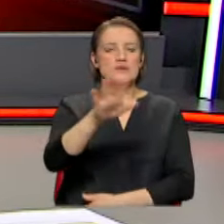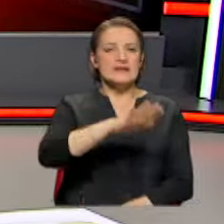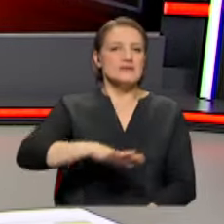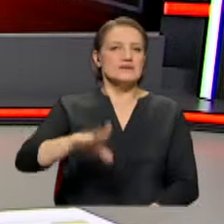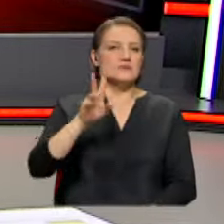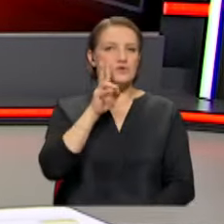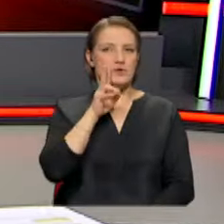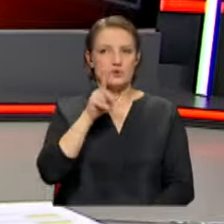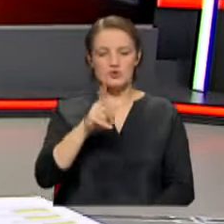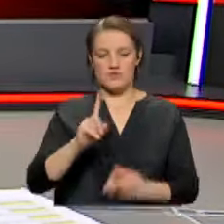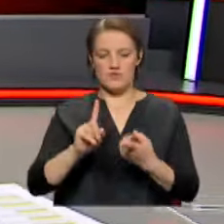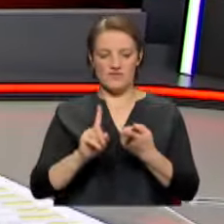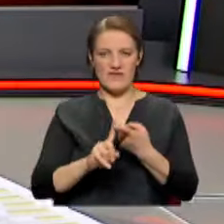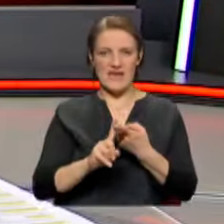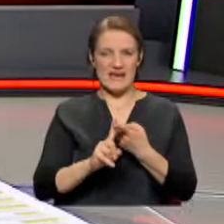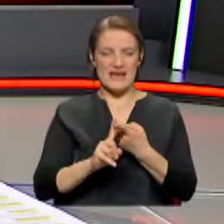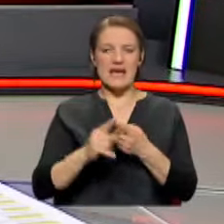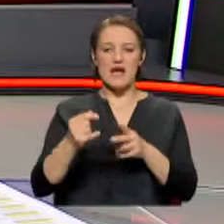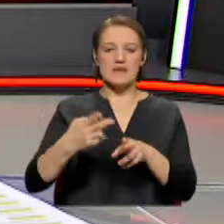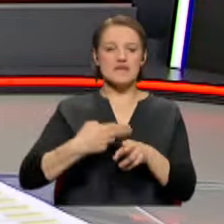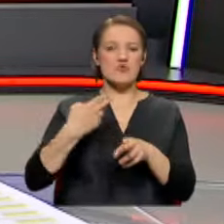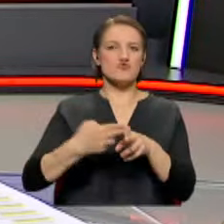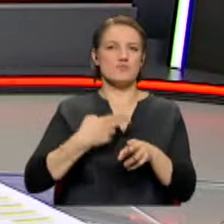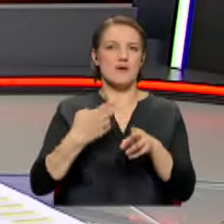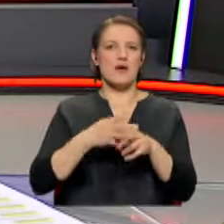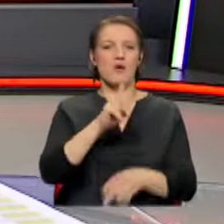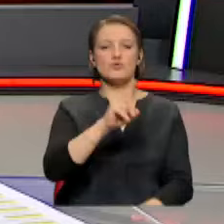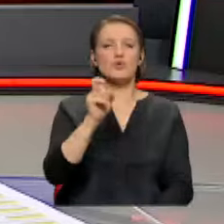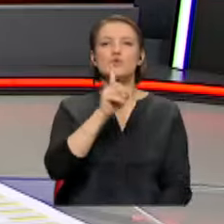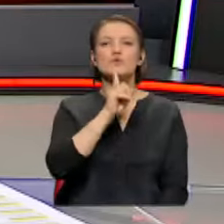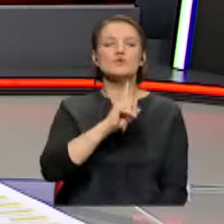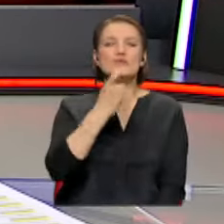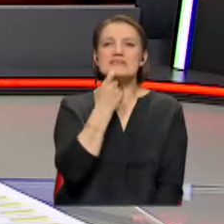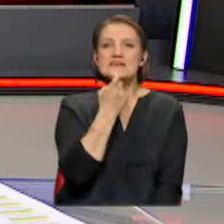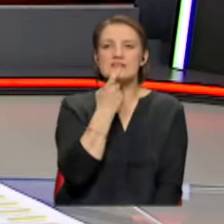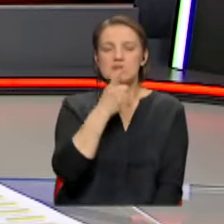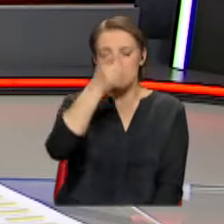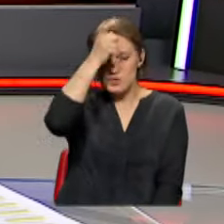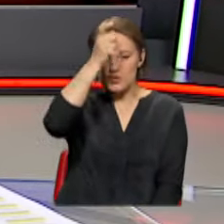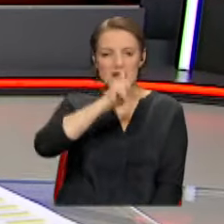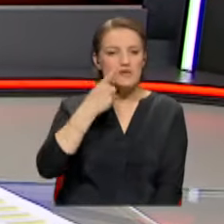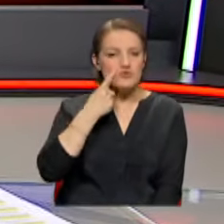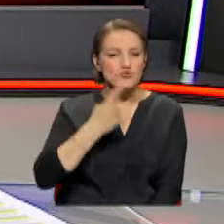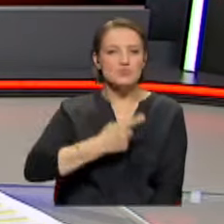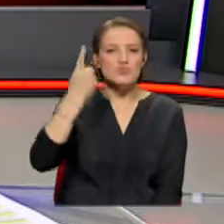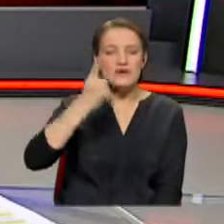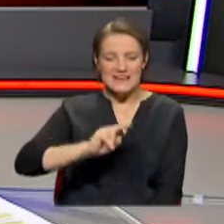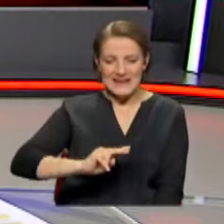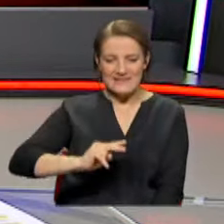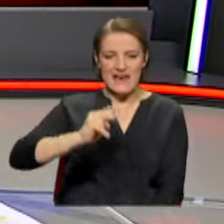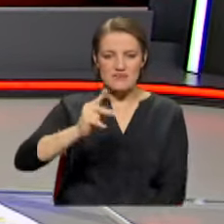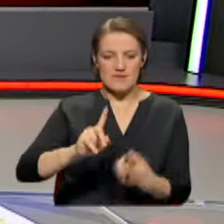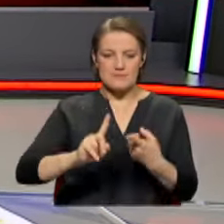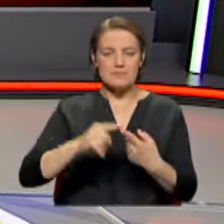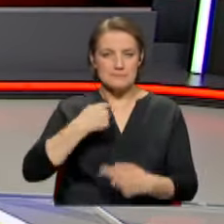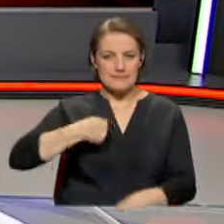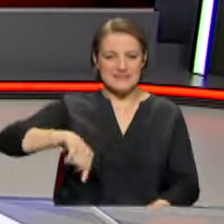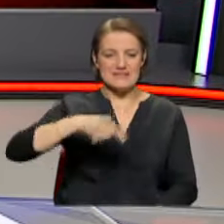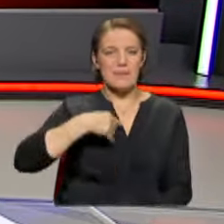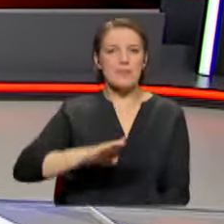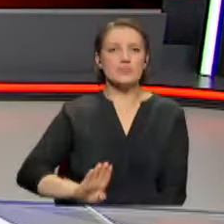neticesi ve edindiği tecrübedir 19 yüzyıl Türkiye'nin cumhuriyete geçmesi ve bizim